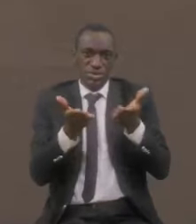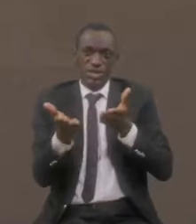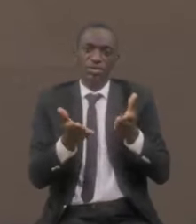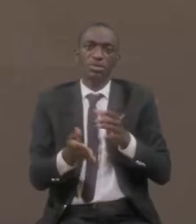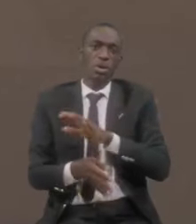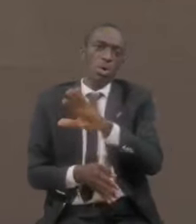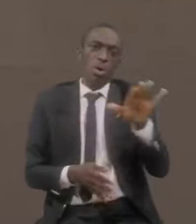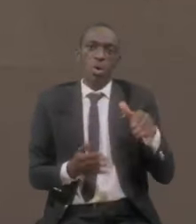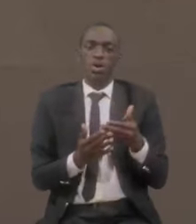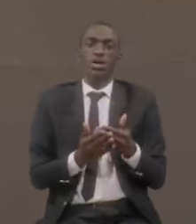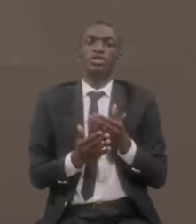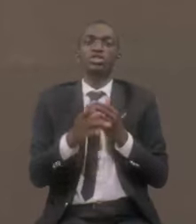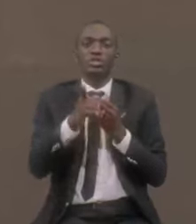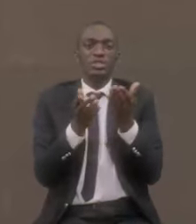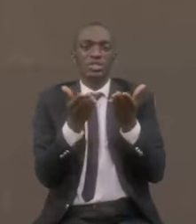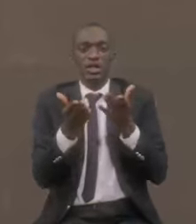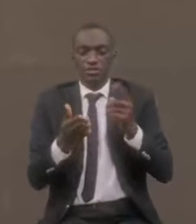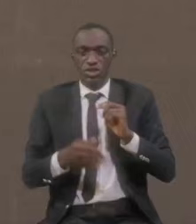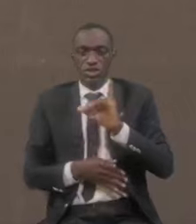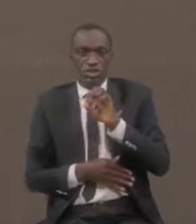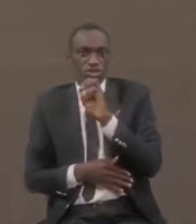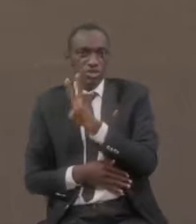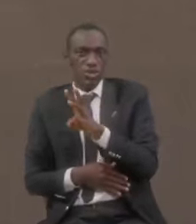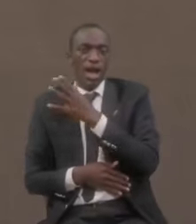Juifs et les païens. C'est